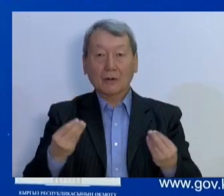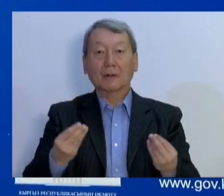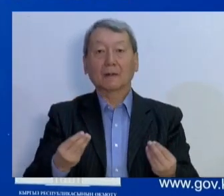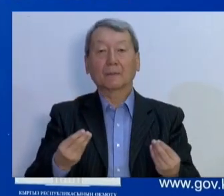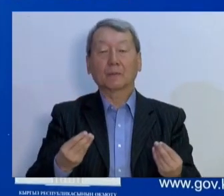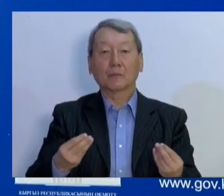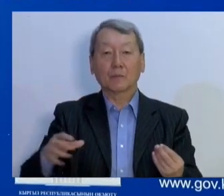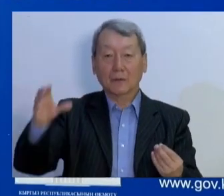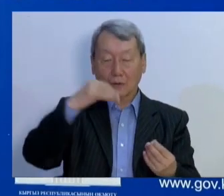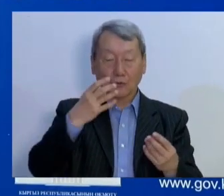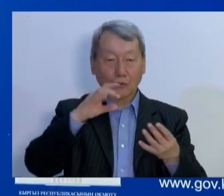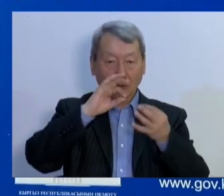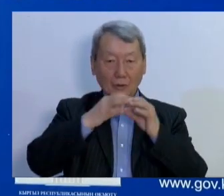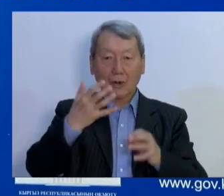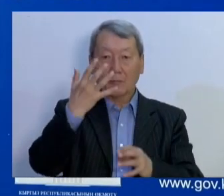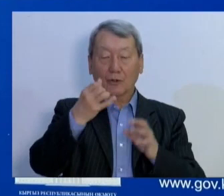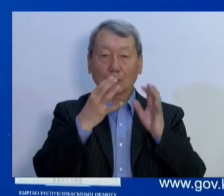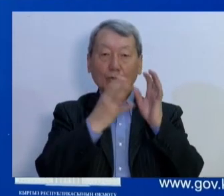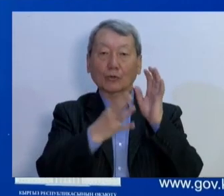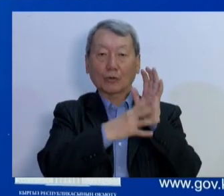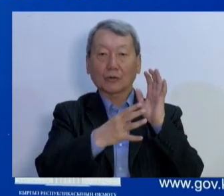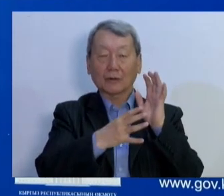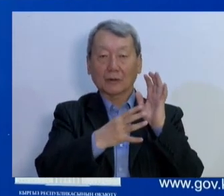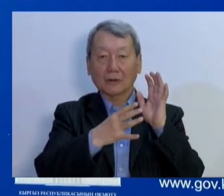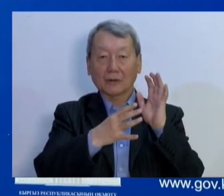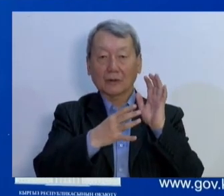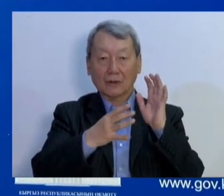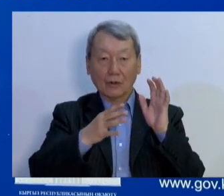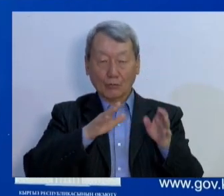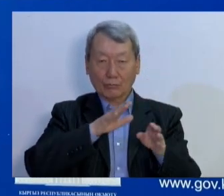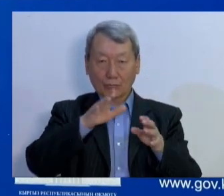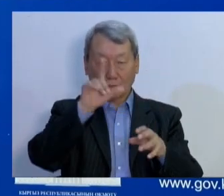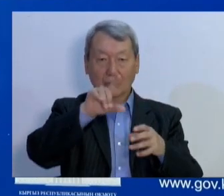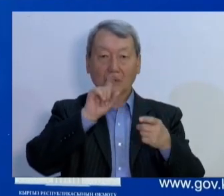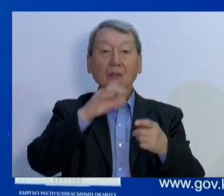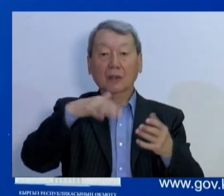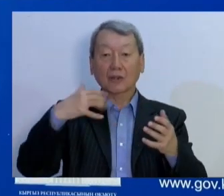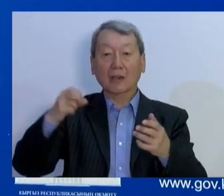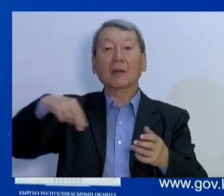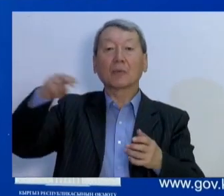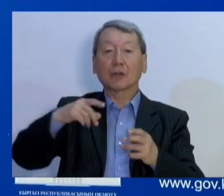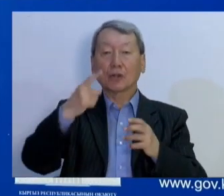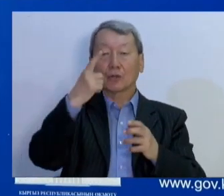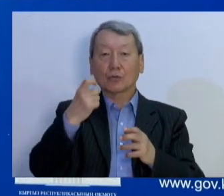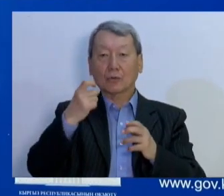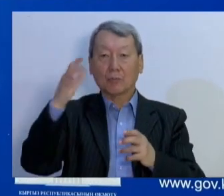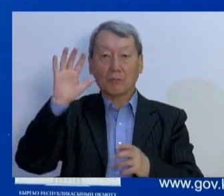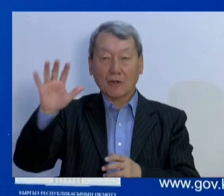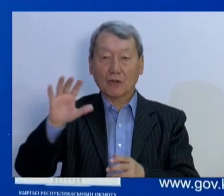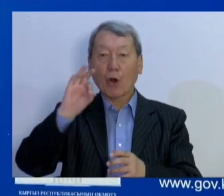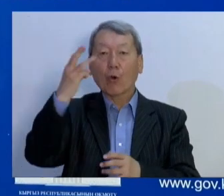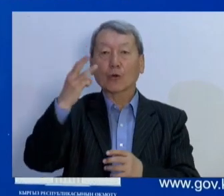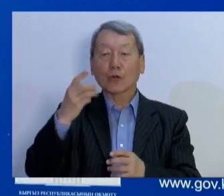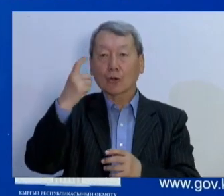жалпысынан дагы бир тактап кетели 593 учурга жетти. Бул Жалабат областында 105,